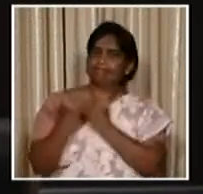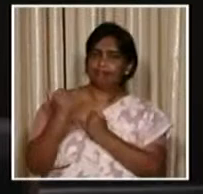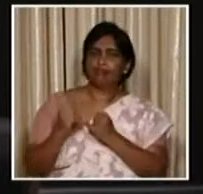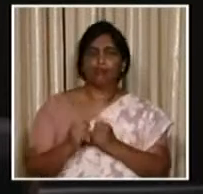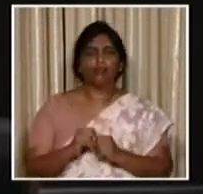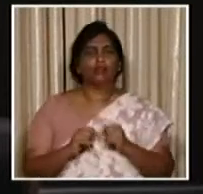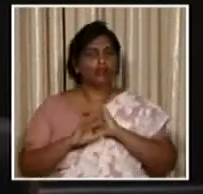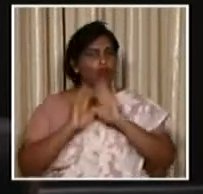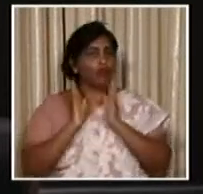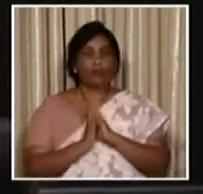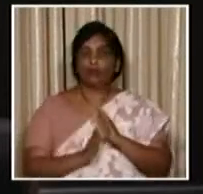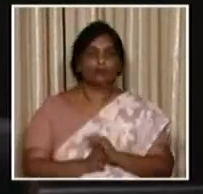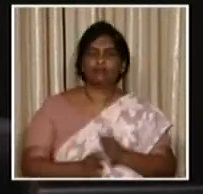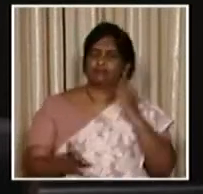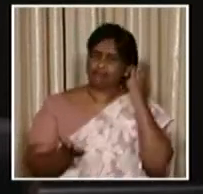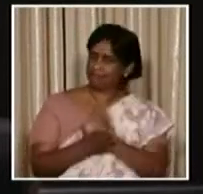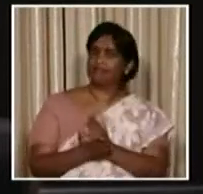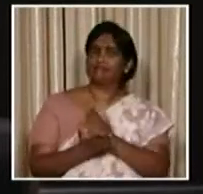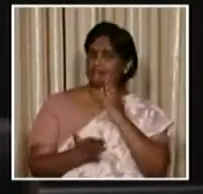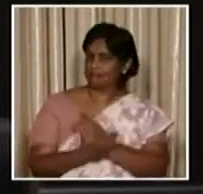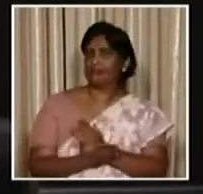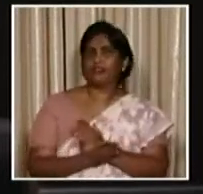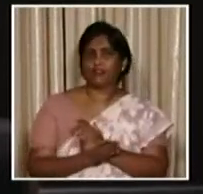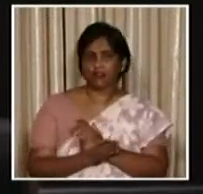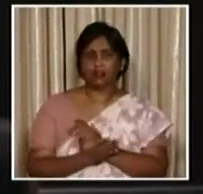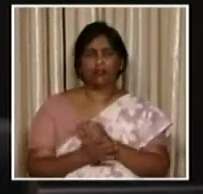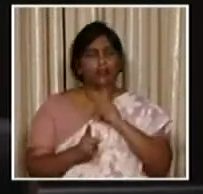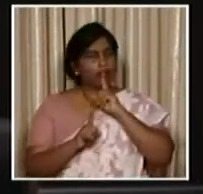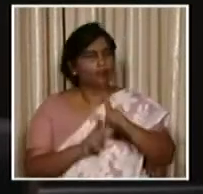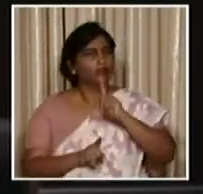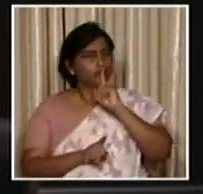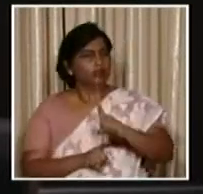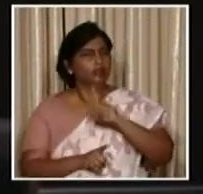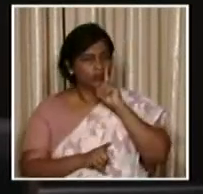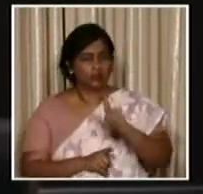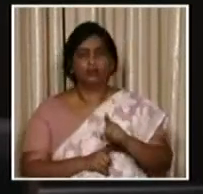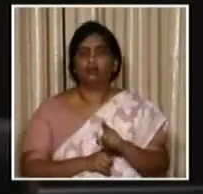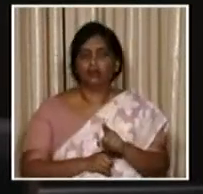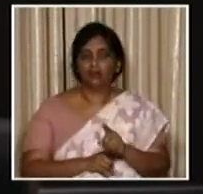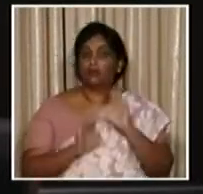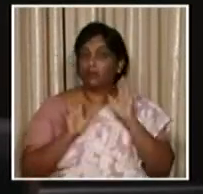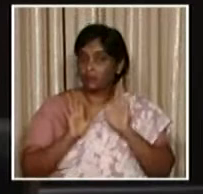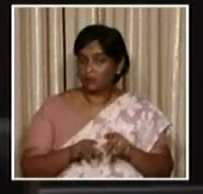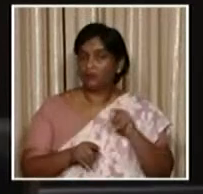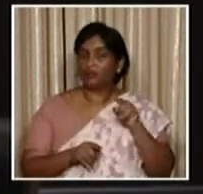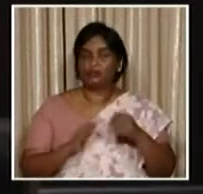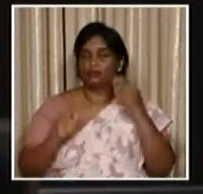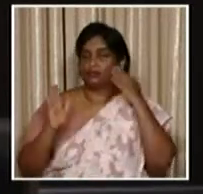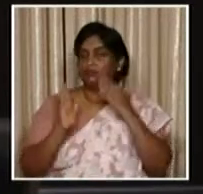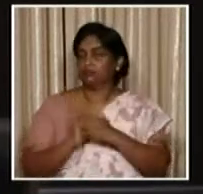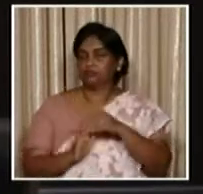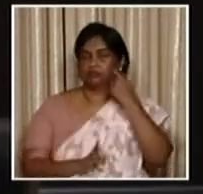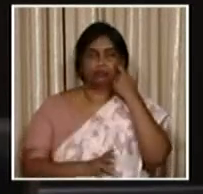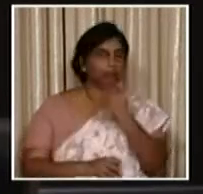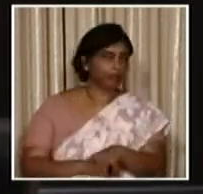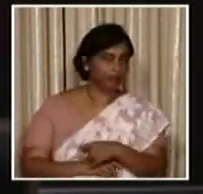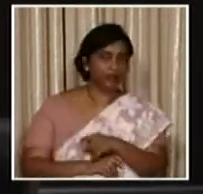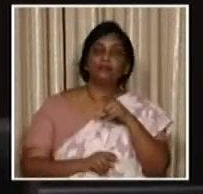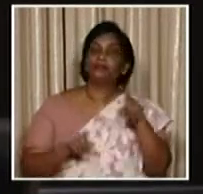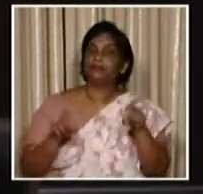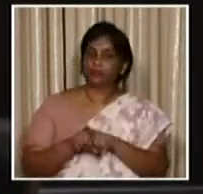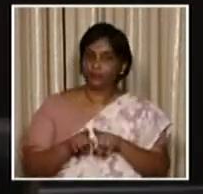එකම පැත්තේ අය කිව්වා මේක නවත්තන්න ඕන කියලා පණිවිඩ පිට පණිවිඩ දුන්නා හැබැයි මේක ගැන තැකුවේ නැහැ ඒ